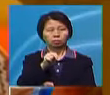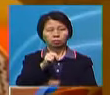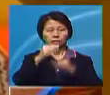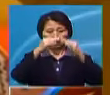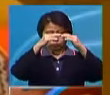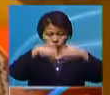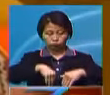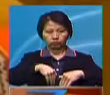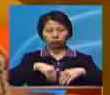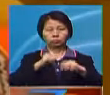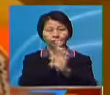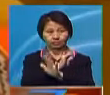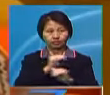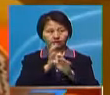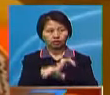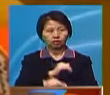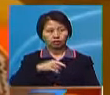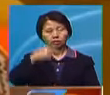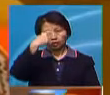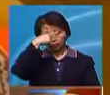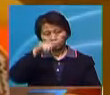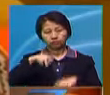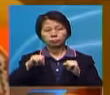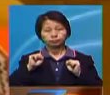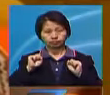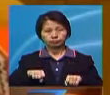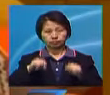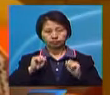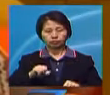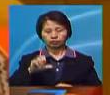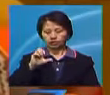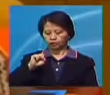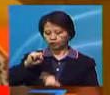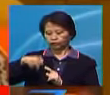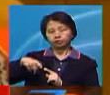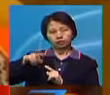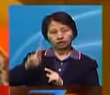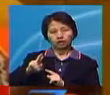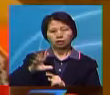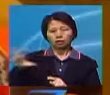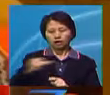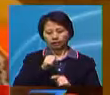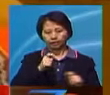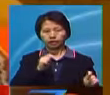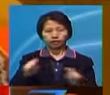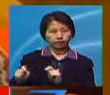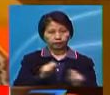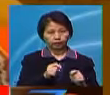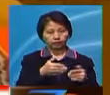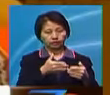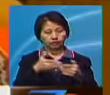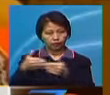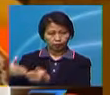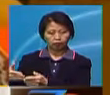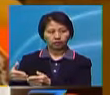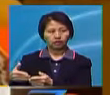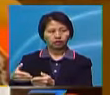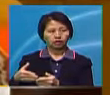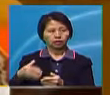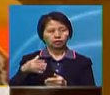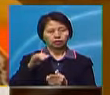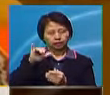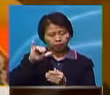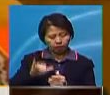Undangan Negeri Sarawak untuk memboleh SPR mengambil tindakan lanjut